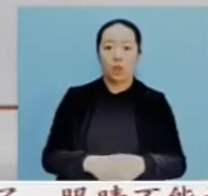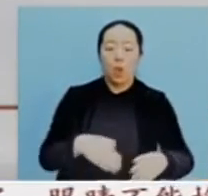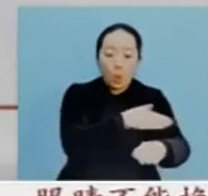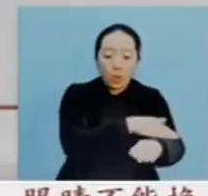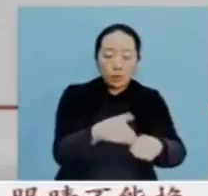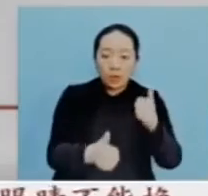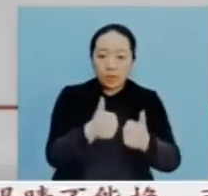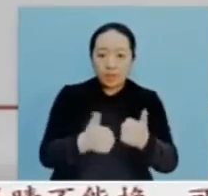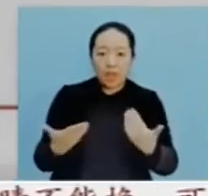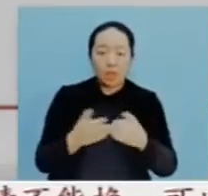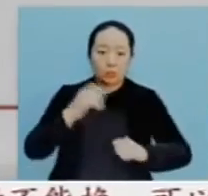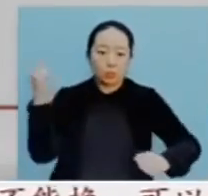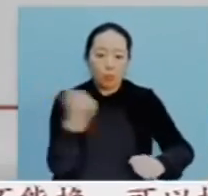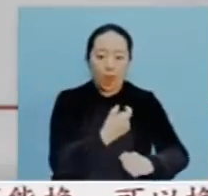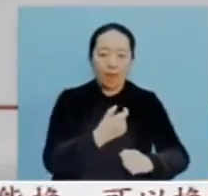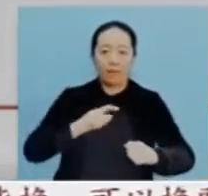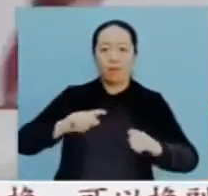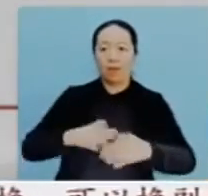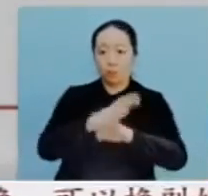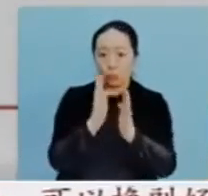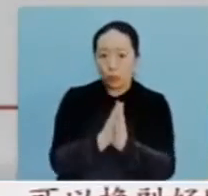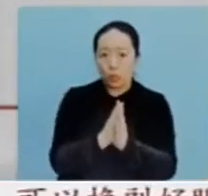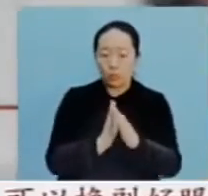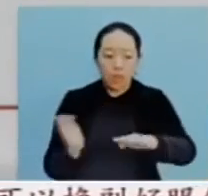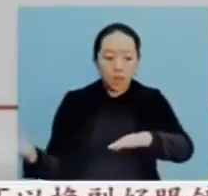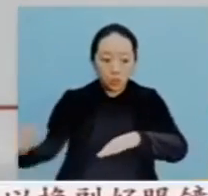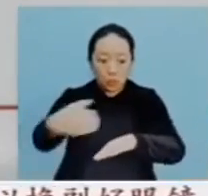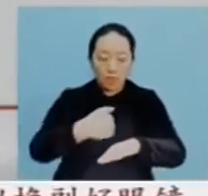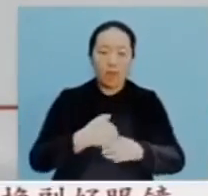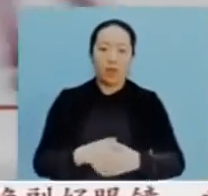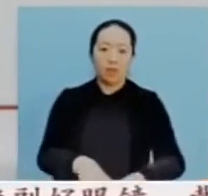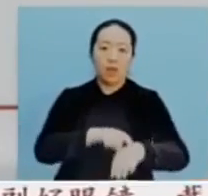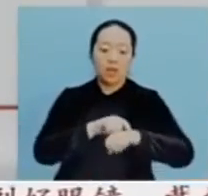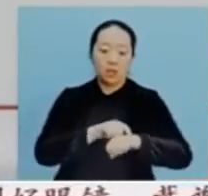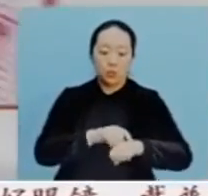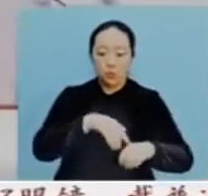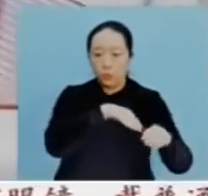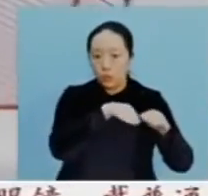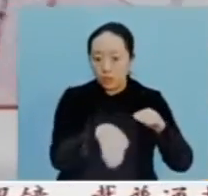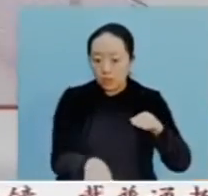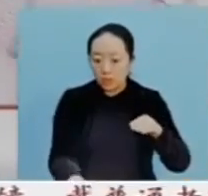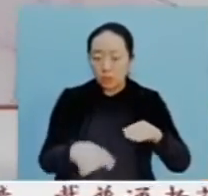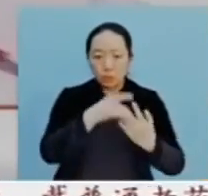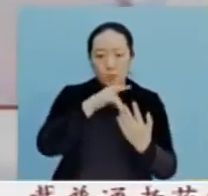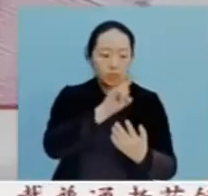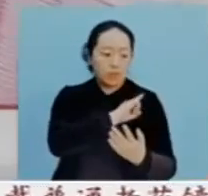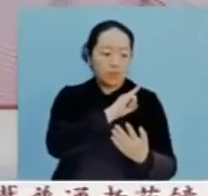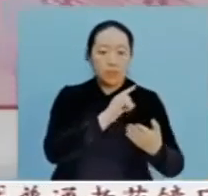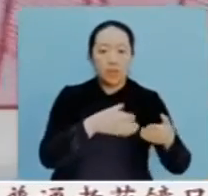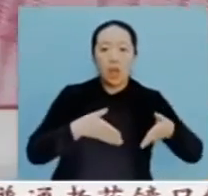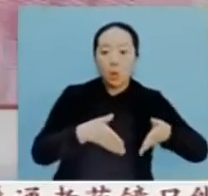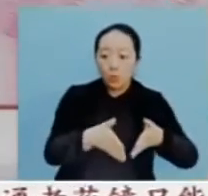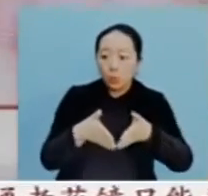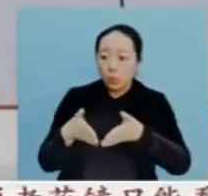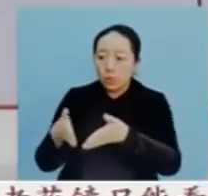的转弯，运动员可以根据地势巧妙地选择自己的路线。运动员高速通过奇门时，经常会撞